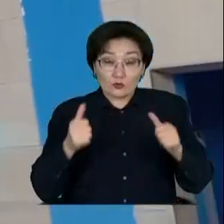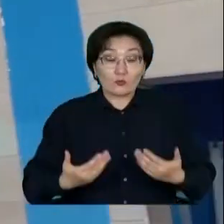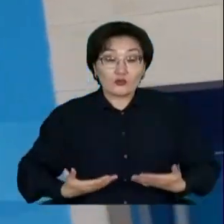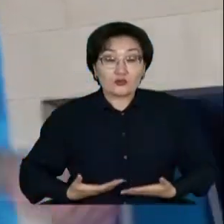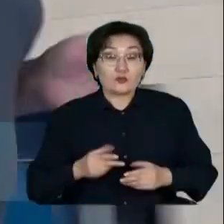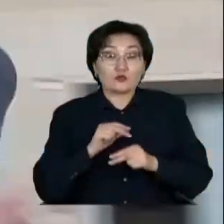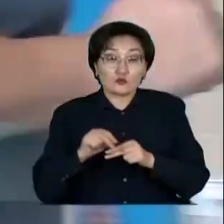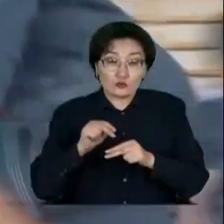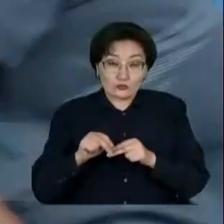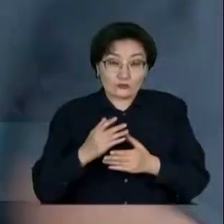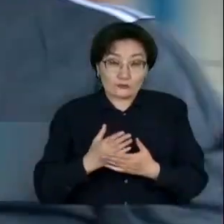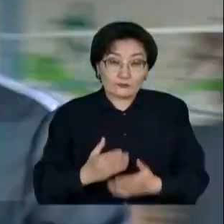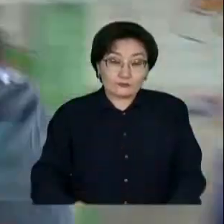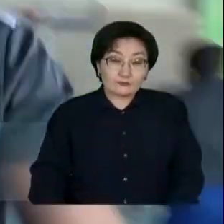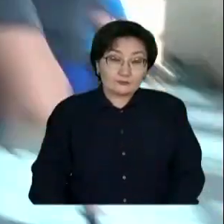насихаттау.